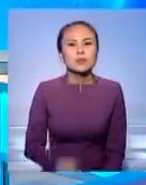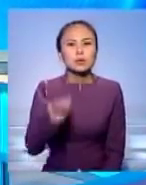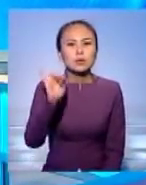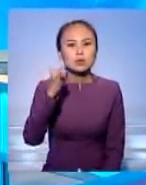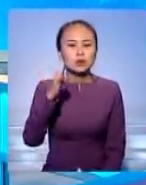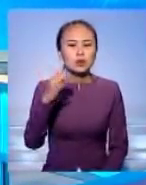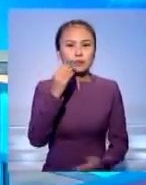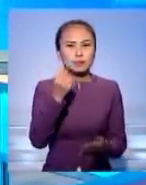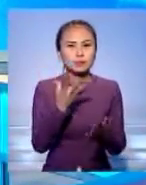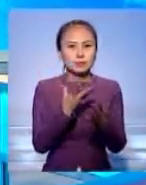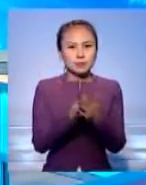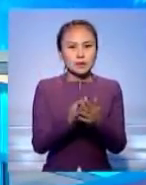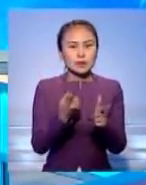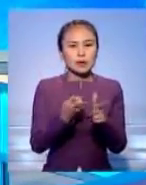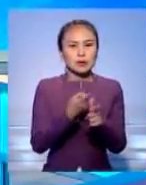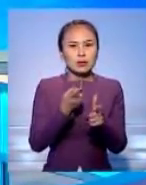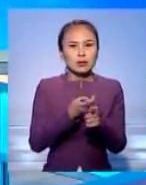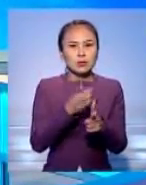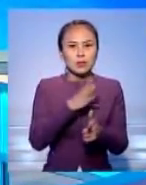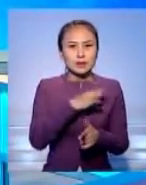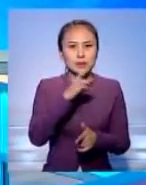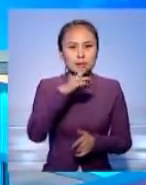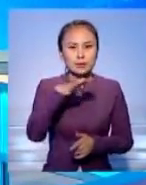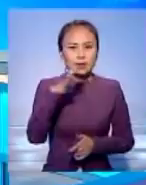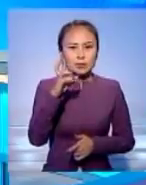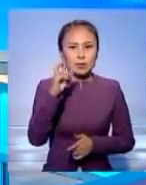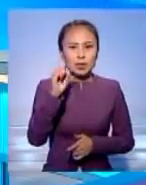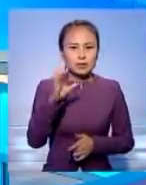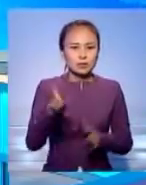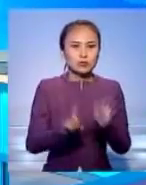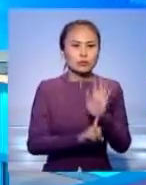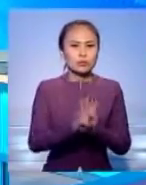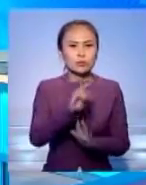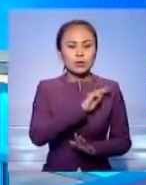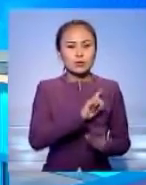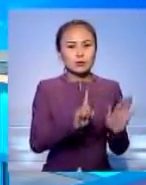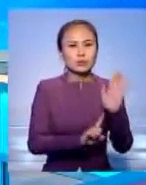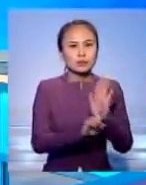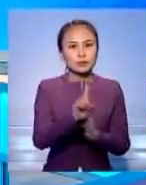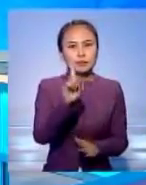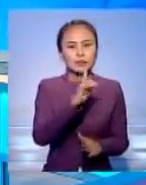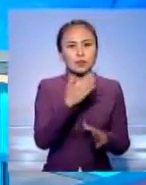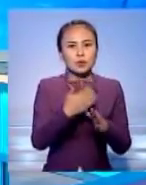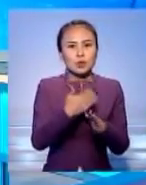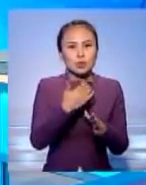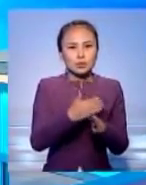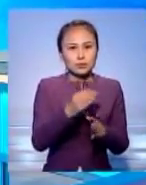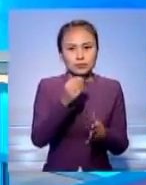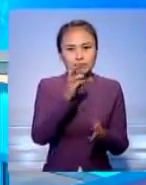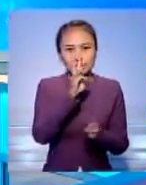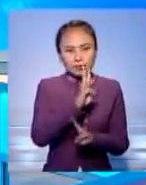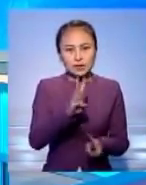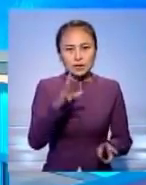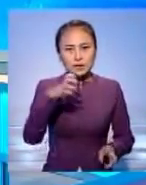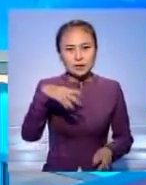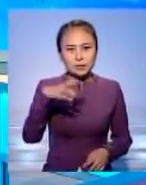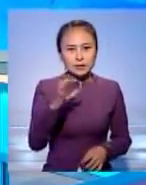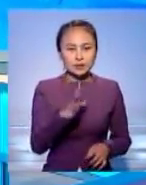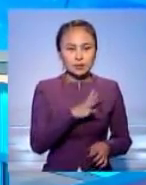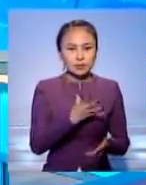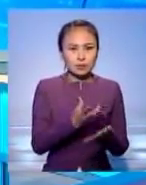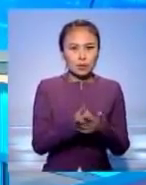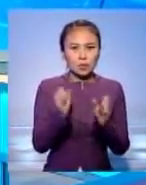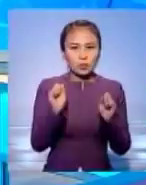Оралда жолақы төлеудің электронды нұсқасы SMS бас жүйесі жұмысын бастады. Оның көмегімен жолаушылар жолақыны SMS арқылы төлей